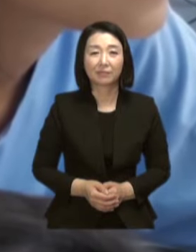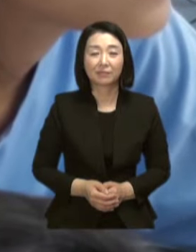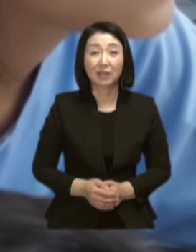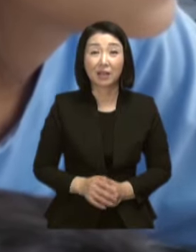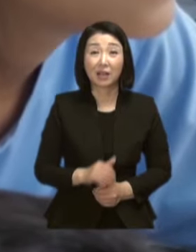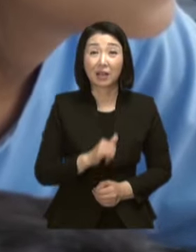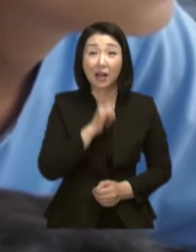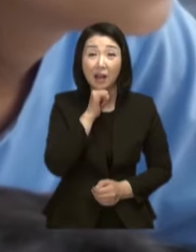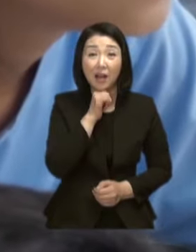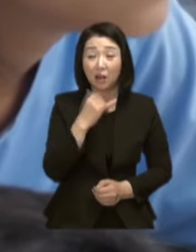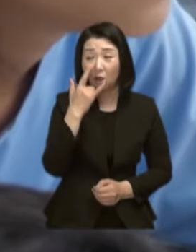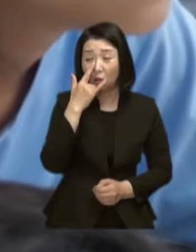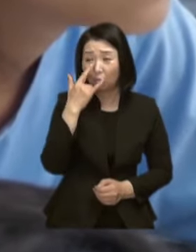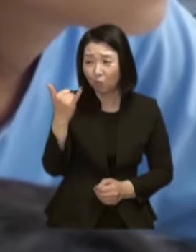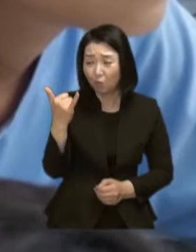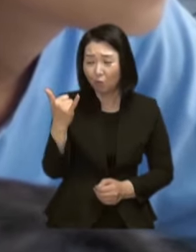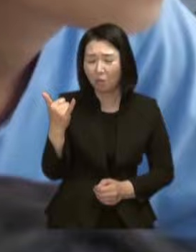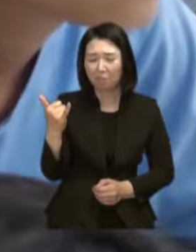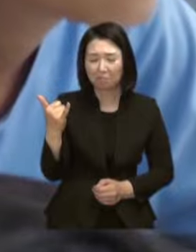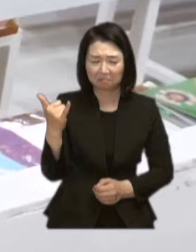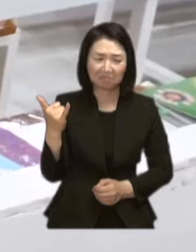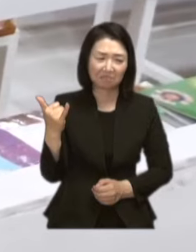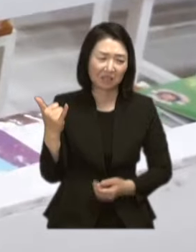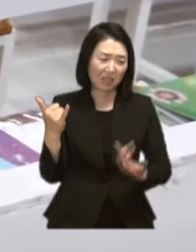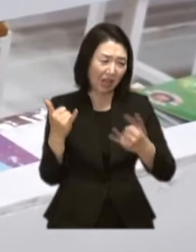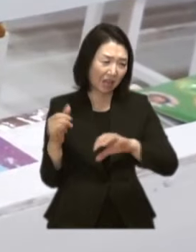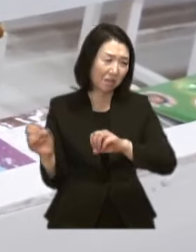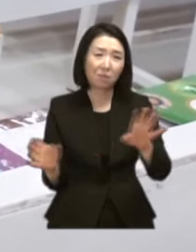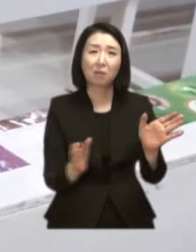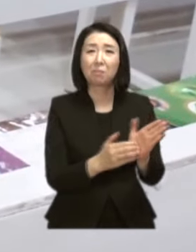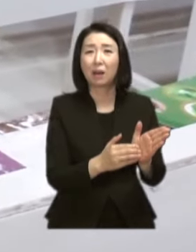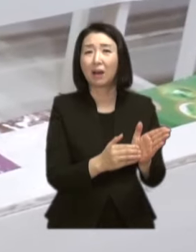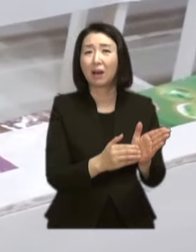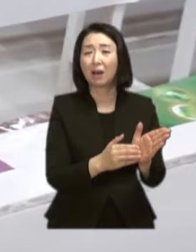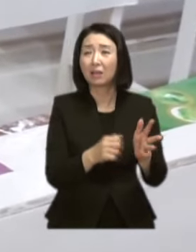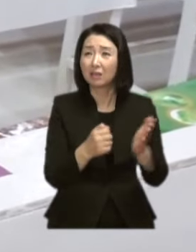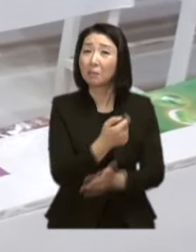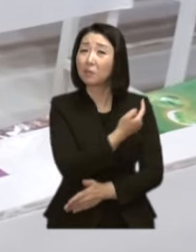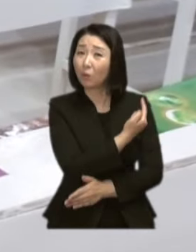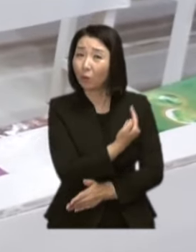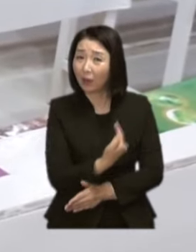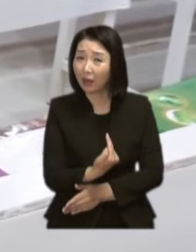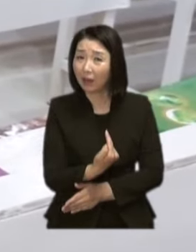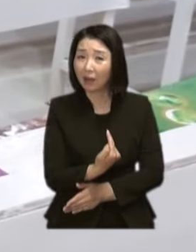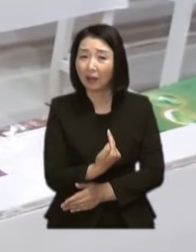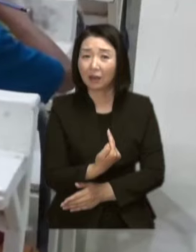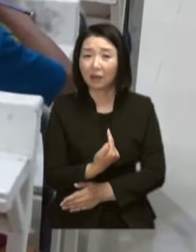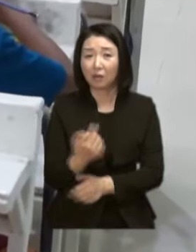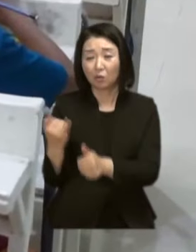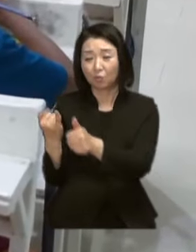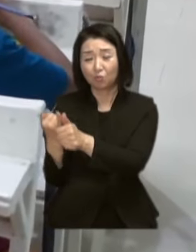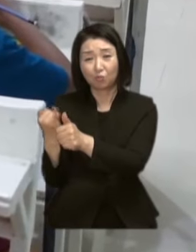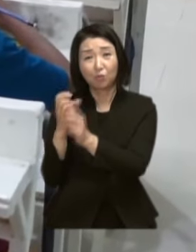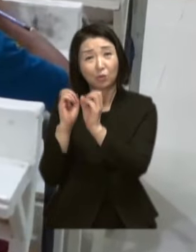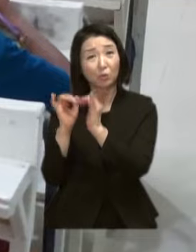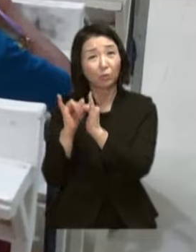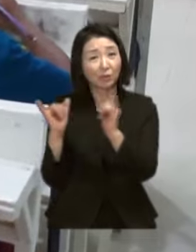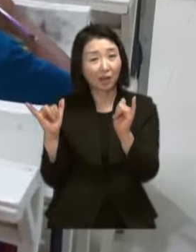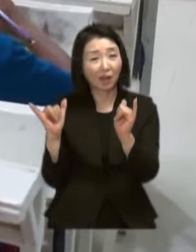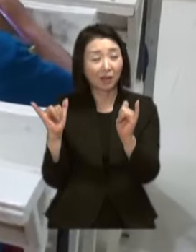가난과 부모로부터 버림받은 아픔으로 이곳에 온 아이들. 황철진 이미경 선교사 내외는 이